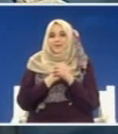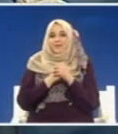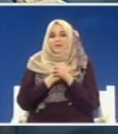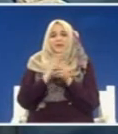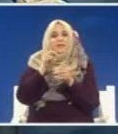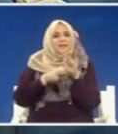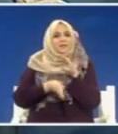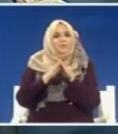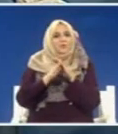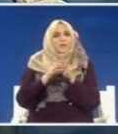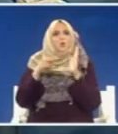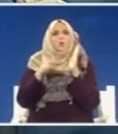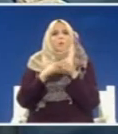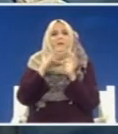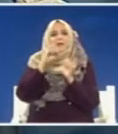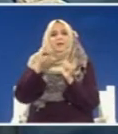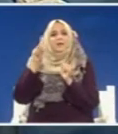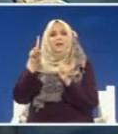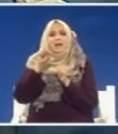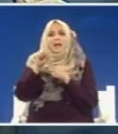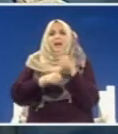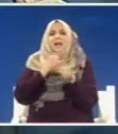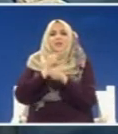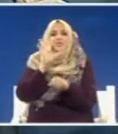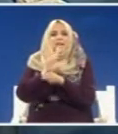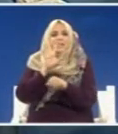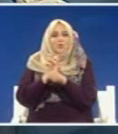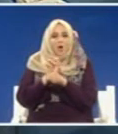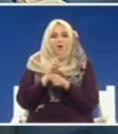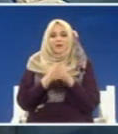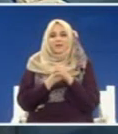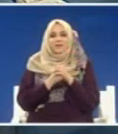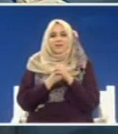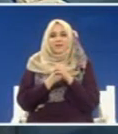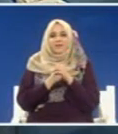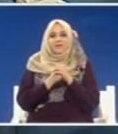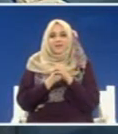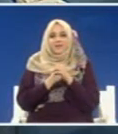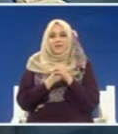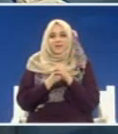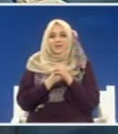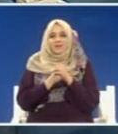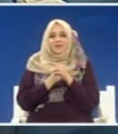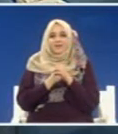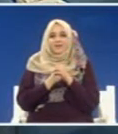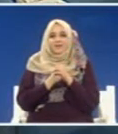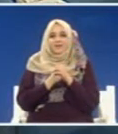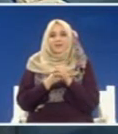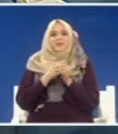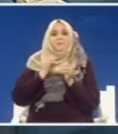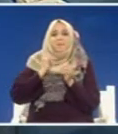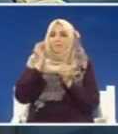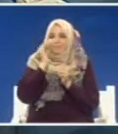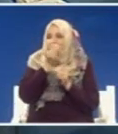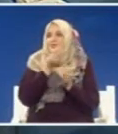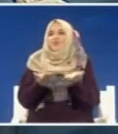على الهواء في 2001 كان عمري 15 سنة. أيوة. الله يبارك ما شاء الله. فضيلة الشيخ، أمي تسلم عليك وتمنى